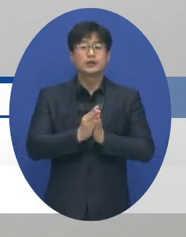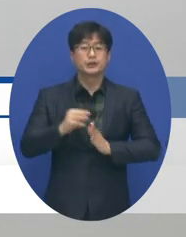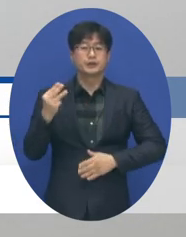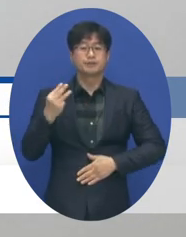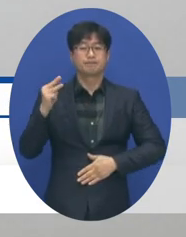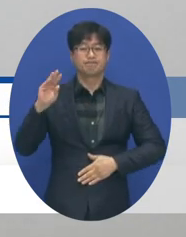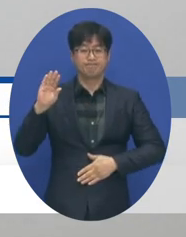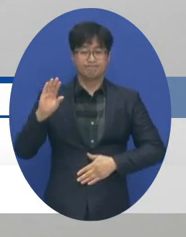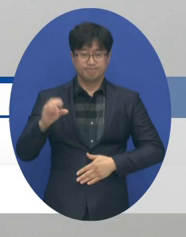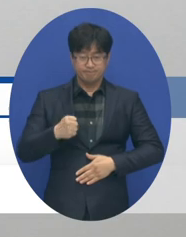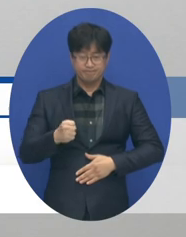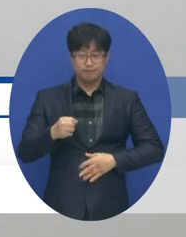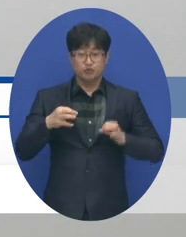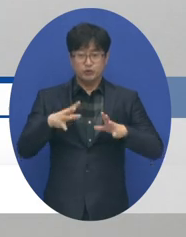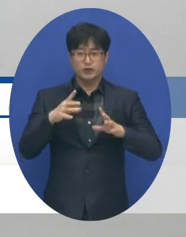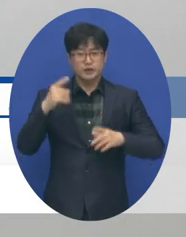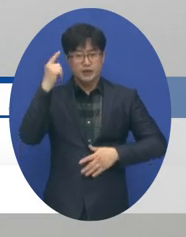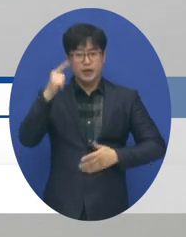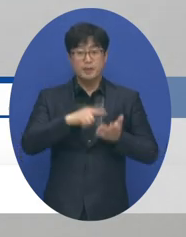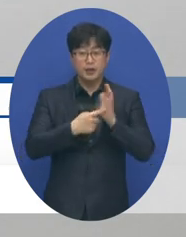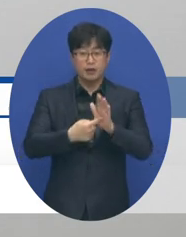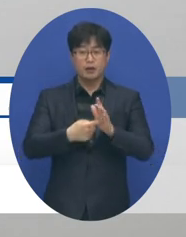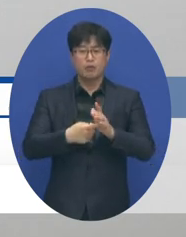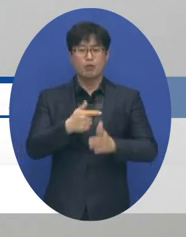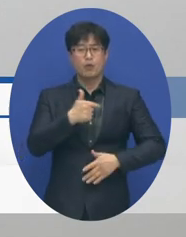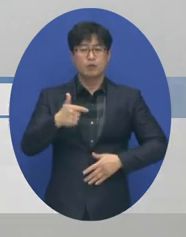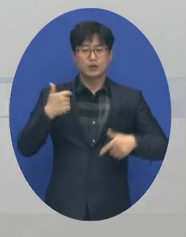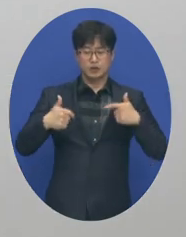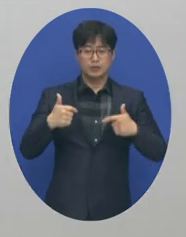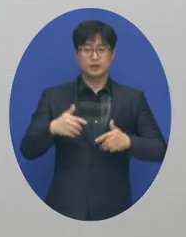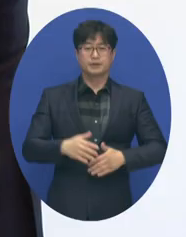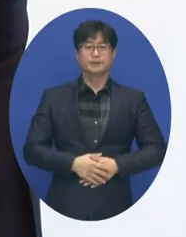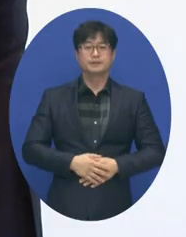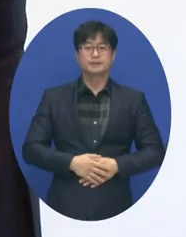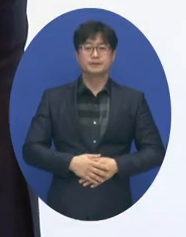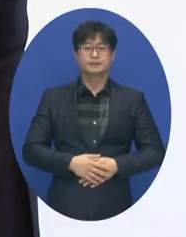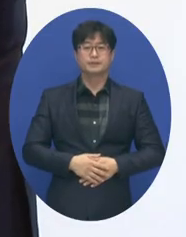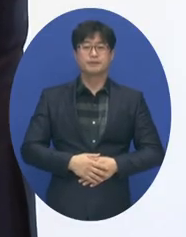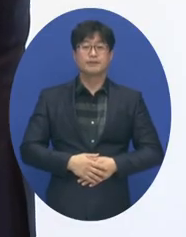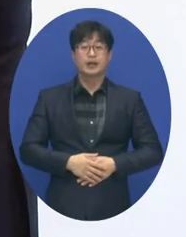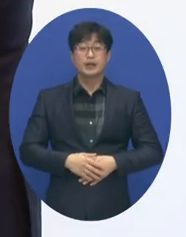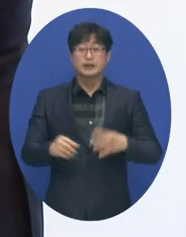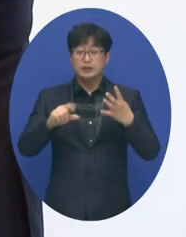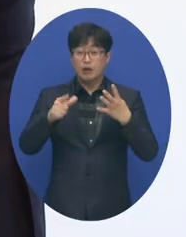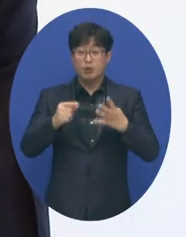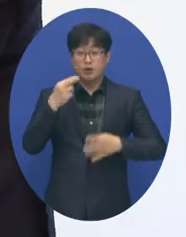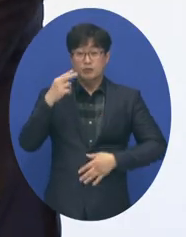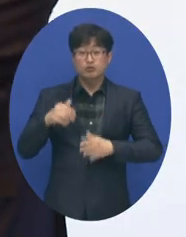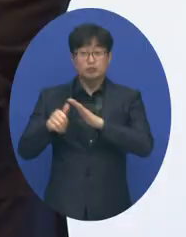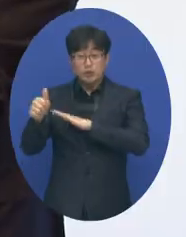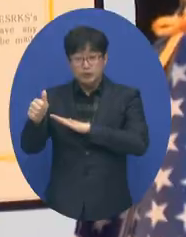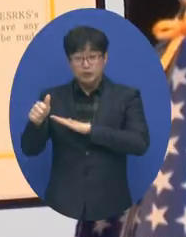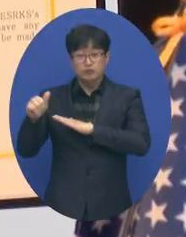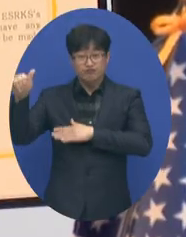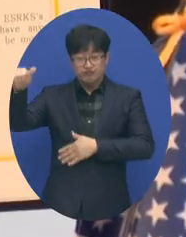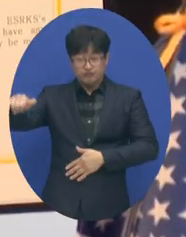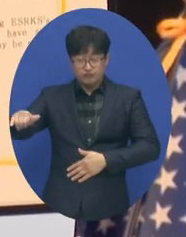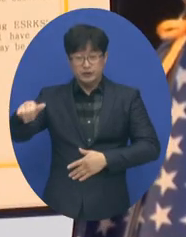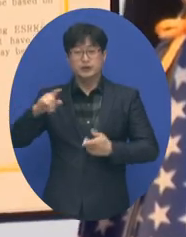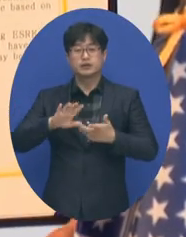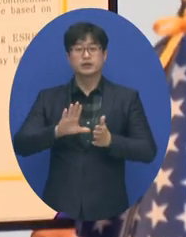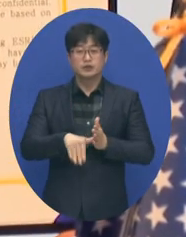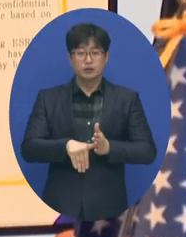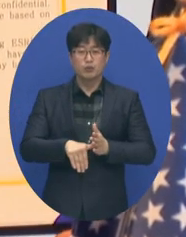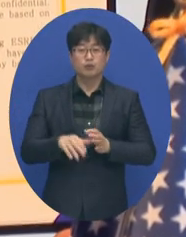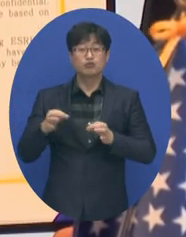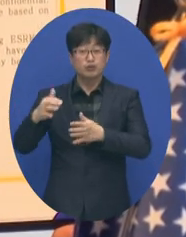3천억 투자 의향을 밝혀주셔서 대단히 기쁘게 생각합니다. 지난 4월 미국 출장에서의 투자 유치 성과도